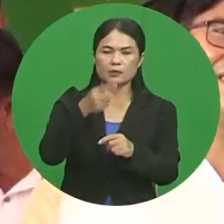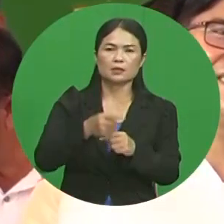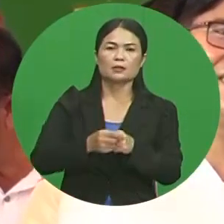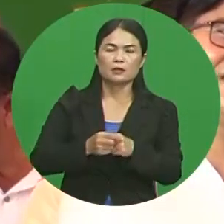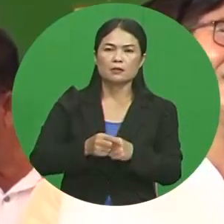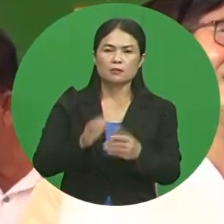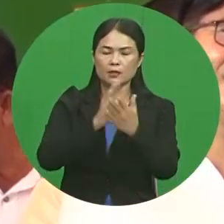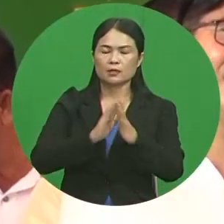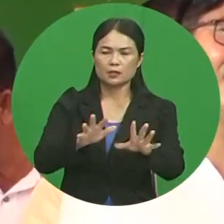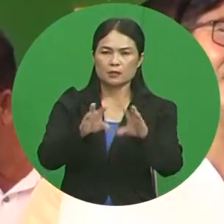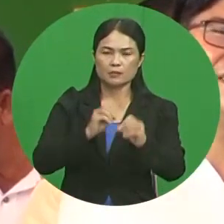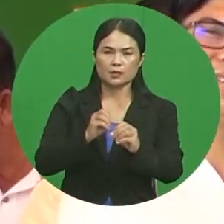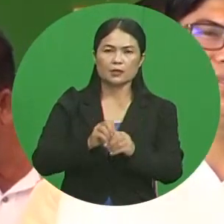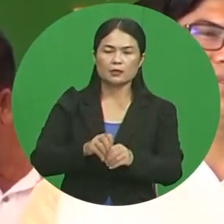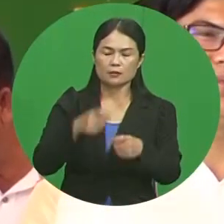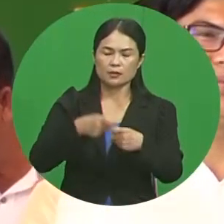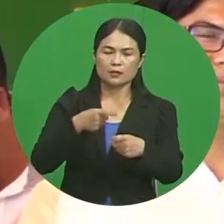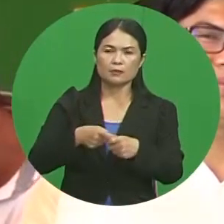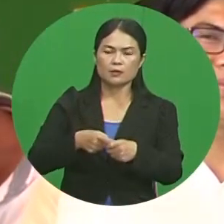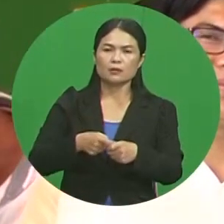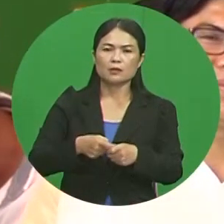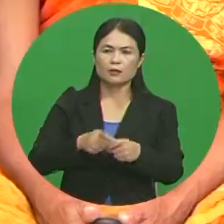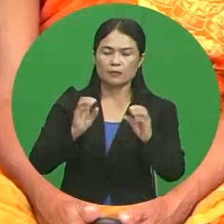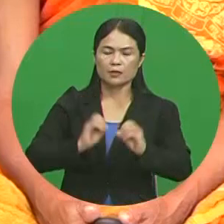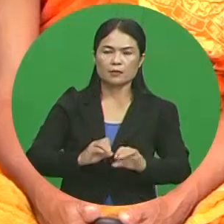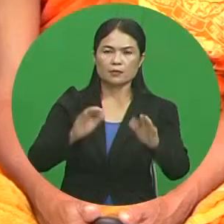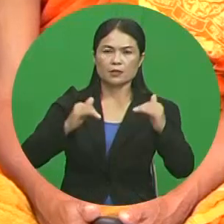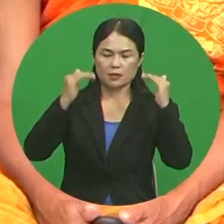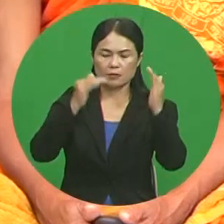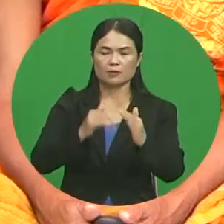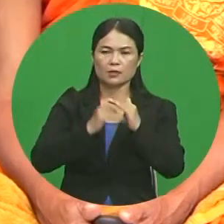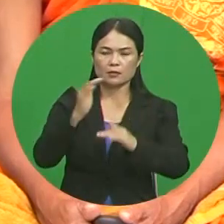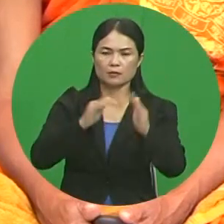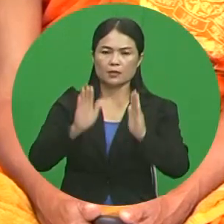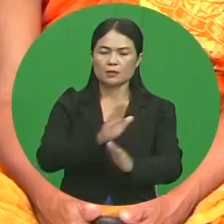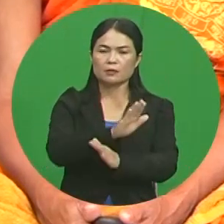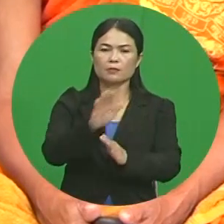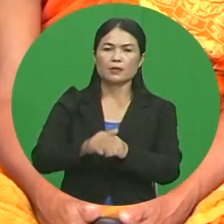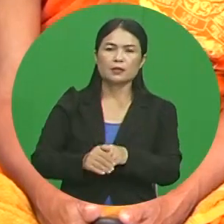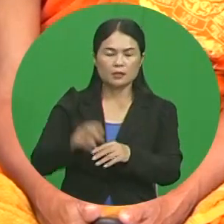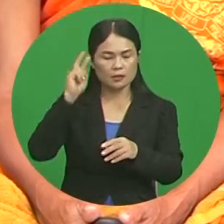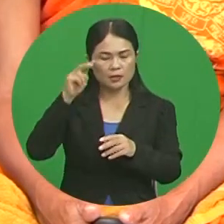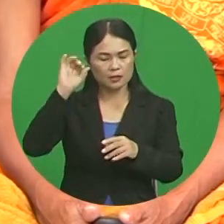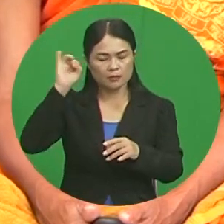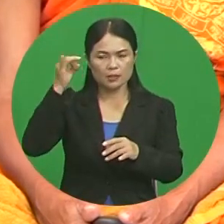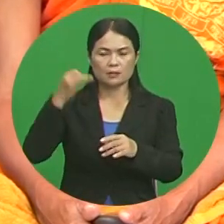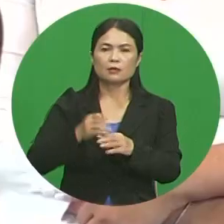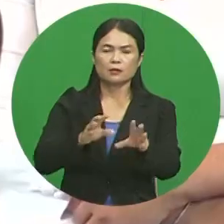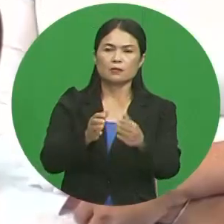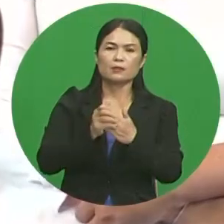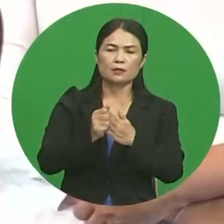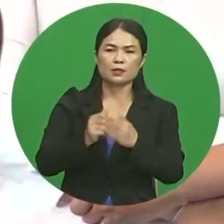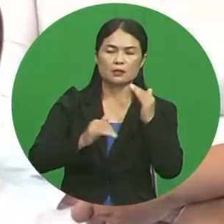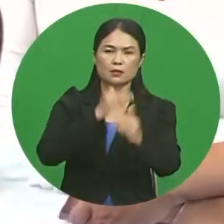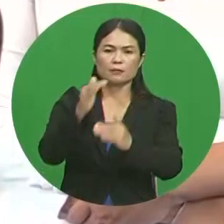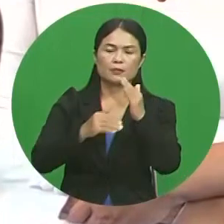តិភាពដែលទទួលបានមកដល់ការលម្អនិងមានការលះបង់ខ្ពស់ពីសំណាក់ស្ថាបនិកគ្រប់រូបនៃនយោបាយឆ្នះឆ្នះហើយបាននាំមកនូវការអ